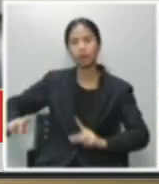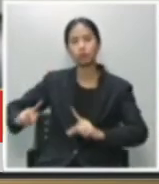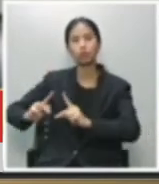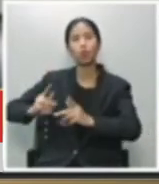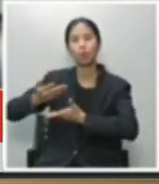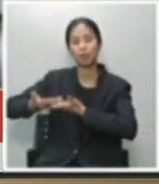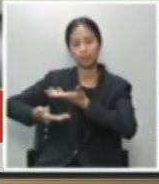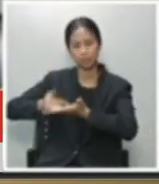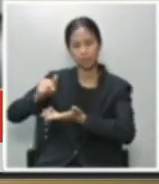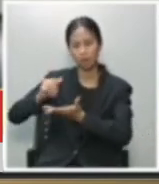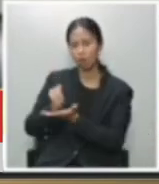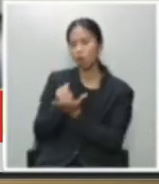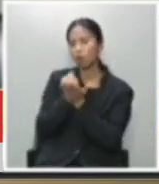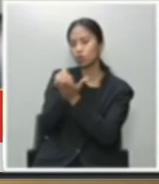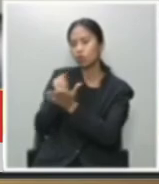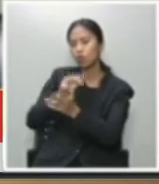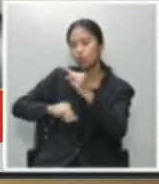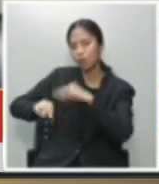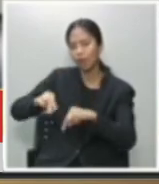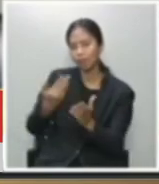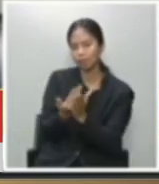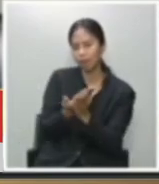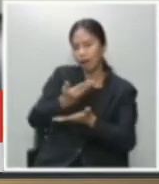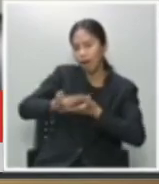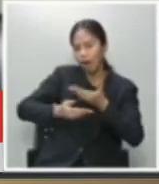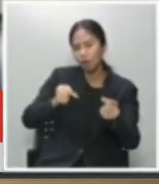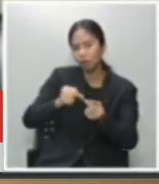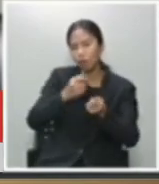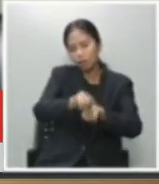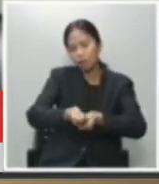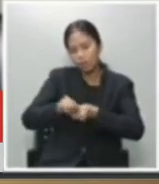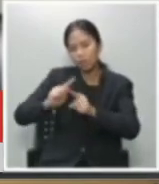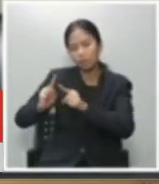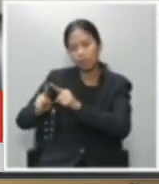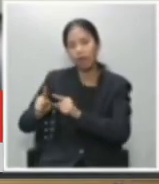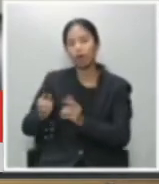ชย์ให้ช่วยดูแลพืชผลทางการเกษตรให้กับพี่น้องเกษตรกรด้วยครับขอขอบคุณครับ